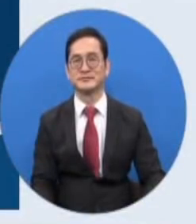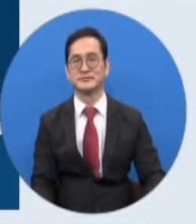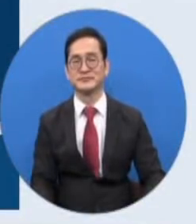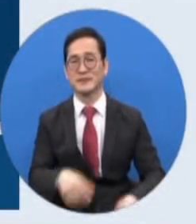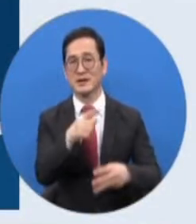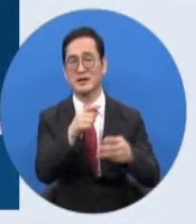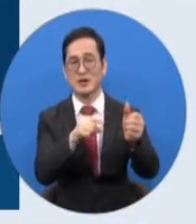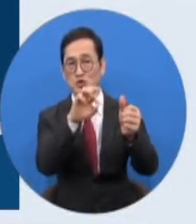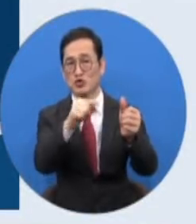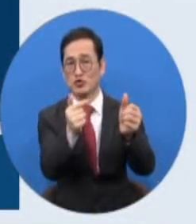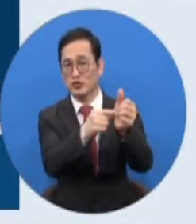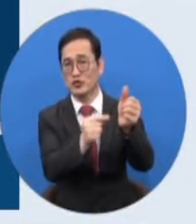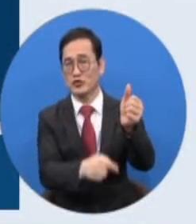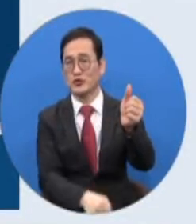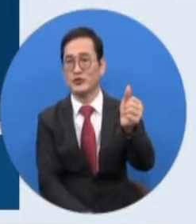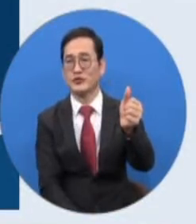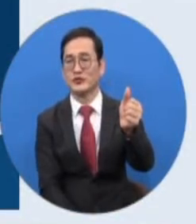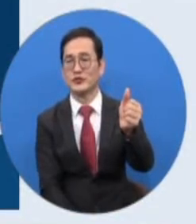윤호중